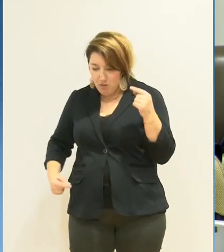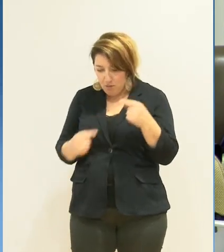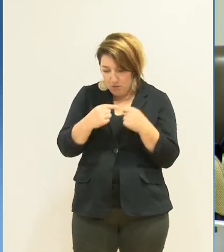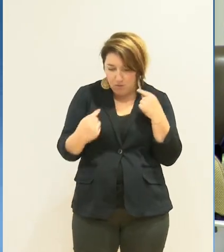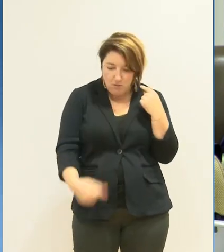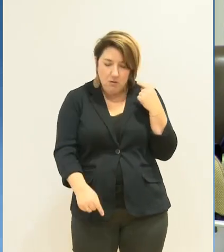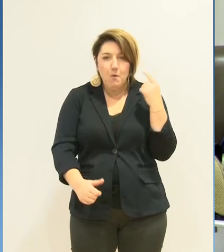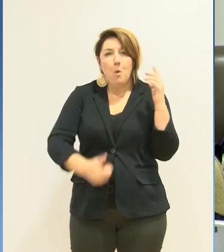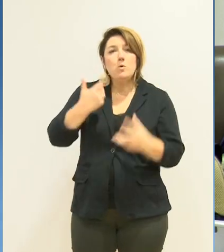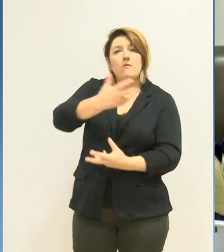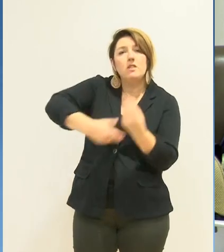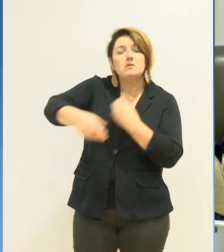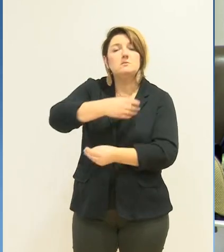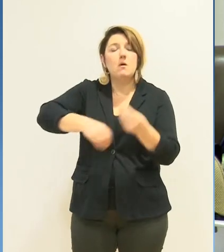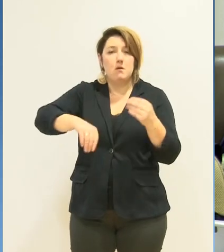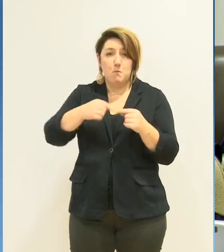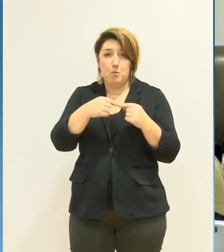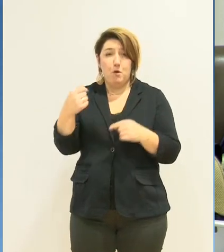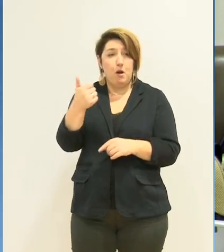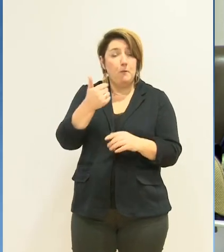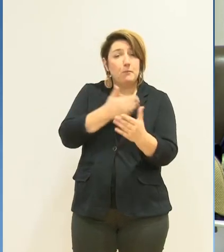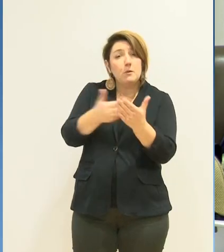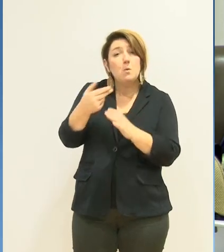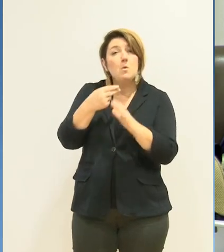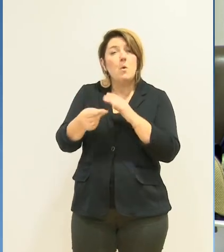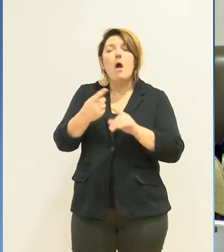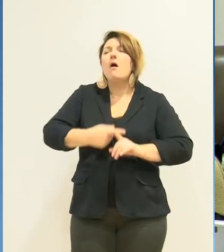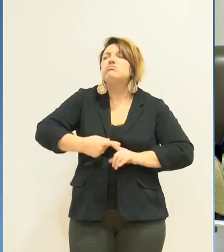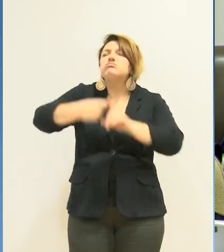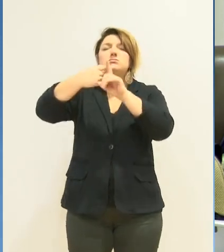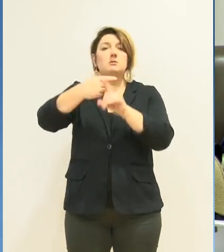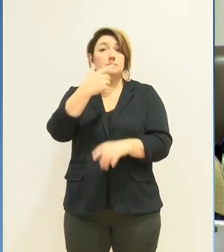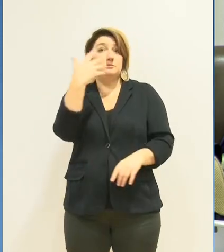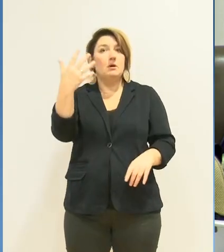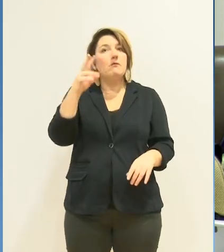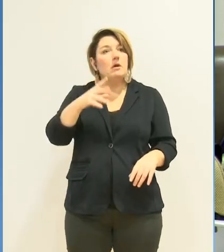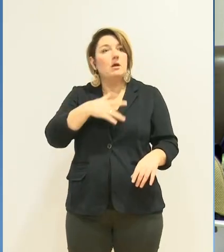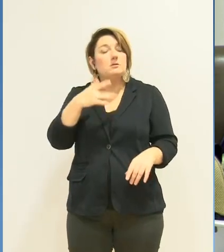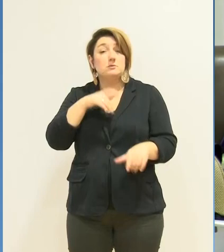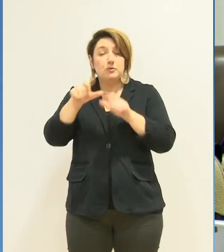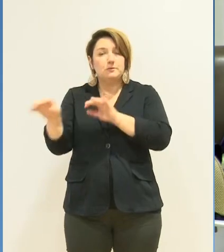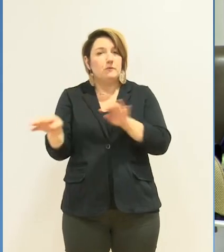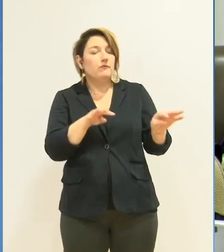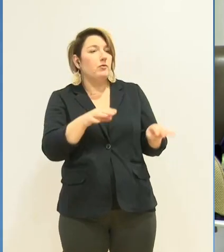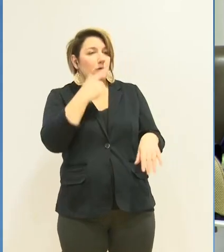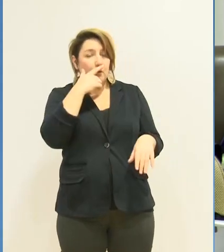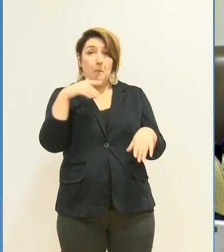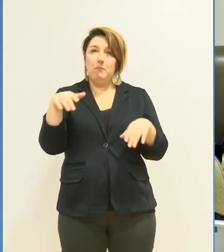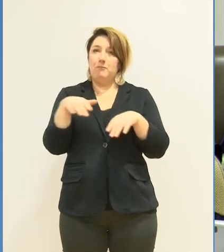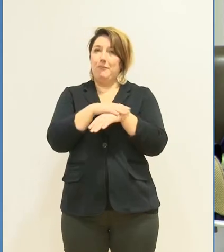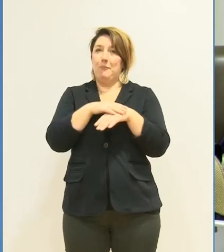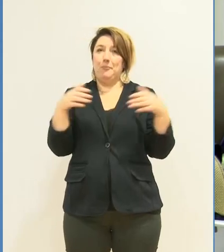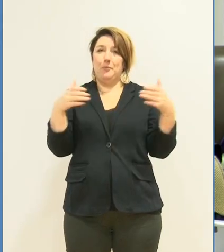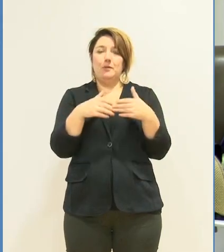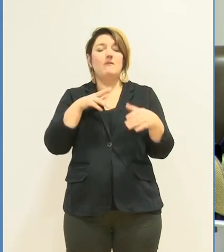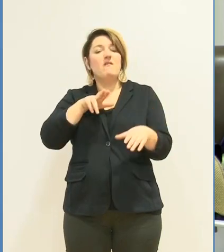nes et ont été remontés à plus 5 ce qui était quelque chose d'assez intéressant et certains même cru n'y avait presque changé de parti politique pour vous